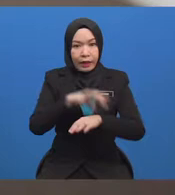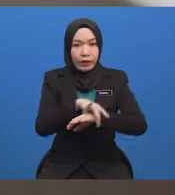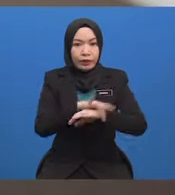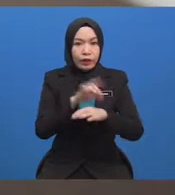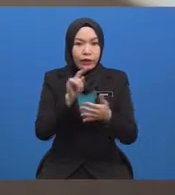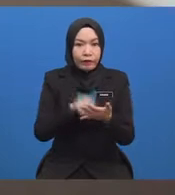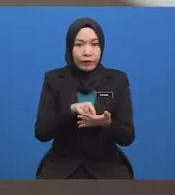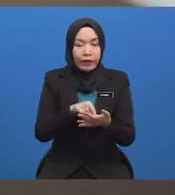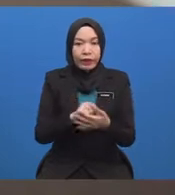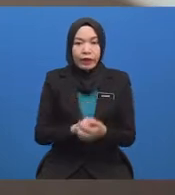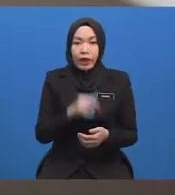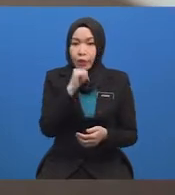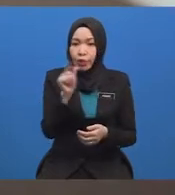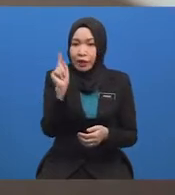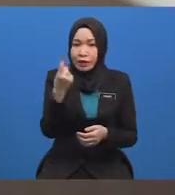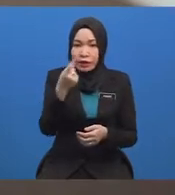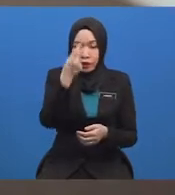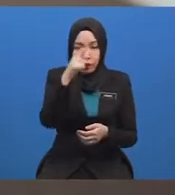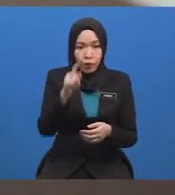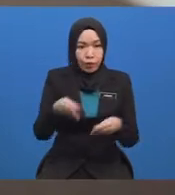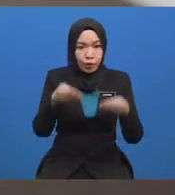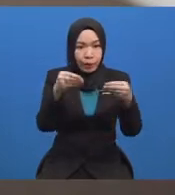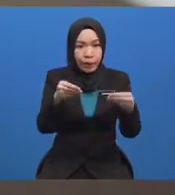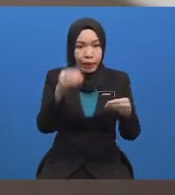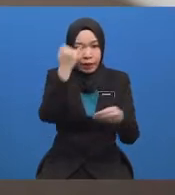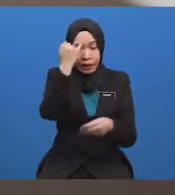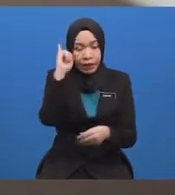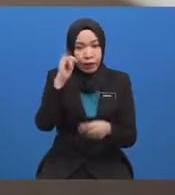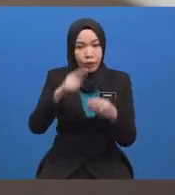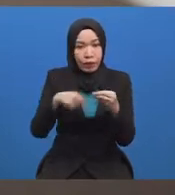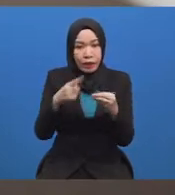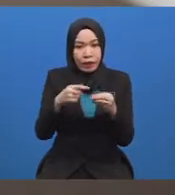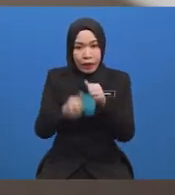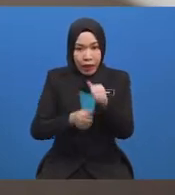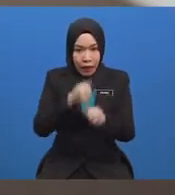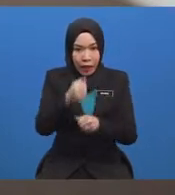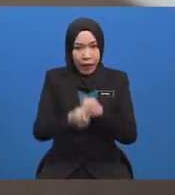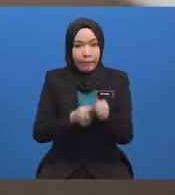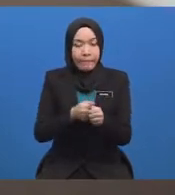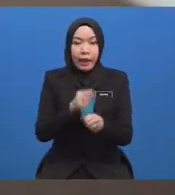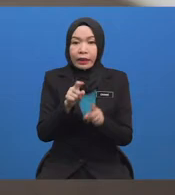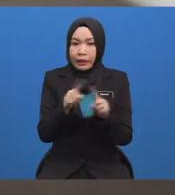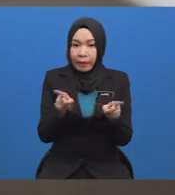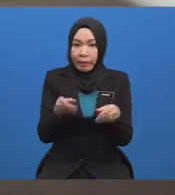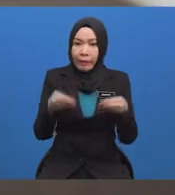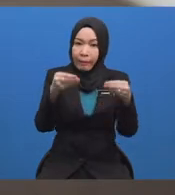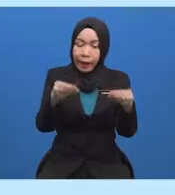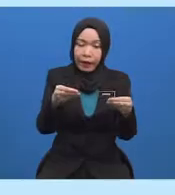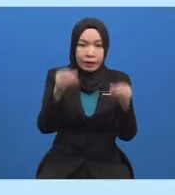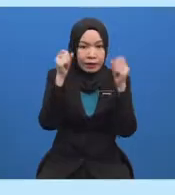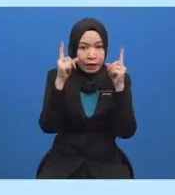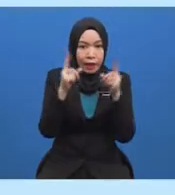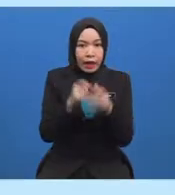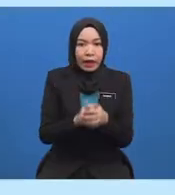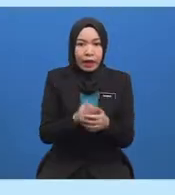geografi bukan saja untuk memberi ilmu tentang alam tetapi juga memberi kesedaran tentang